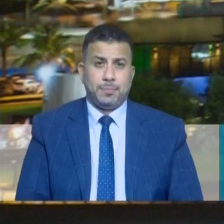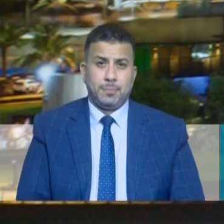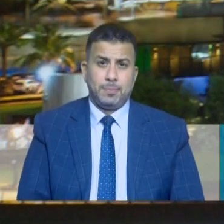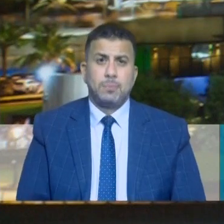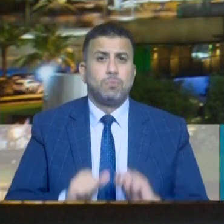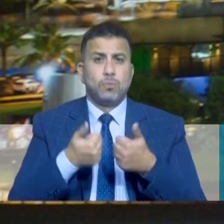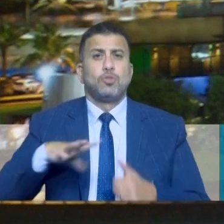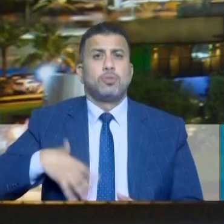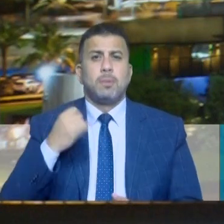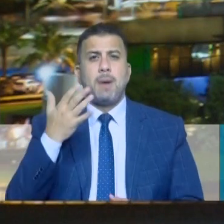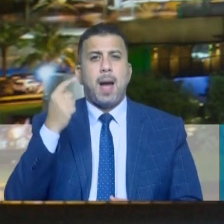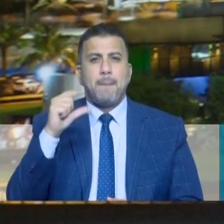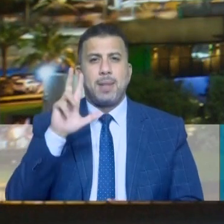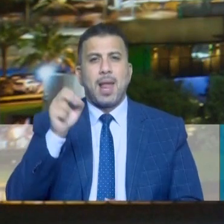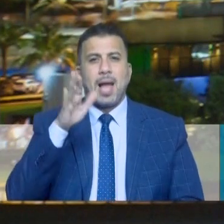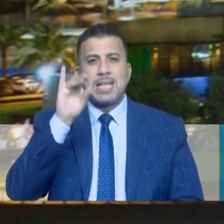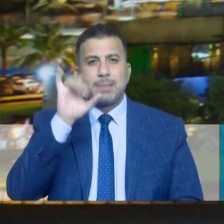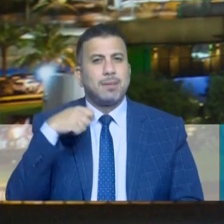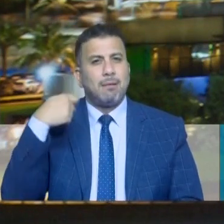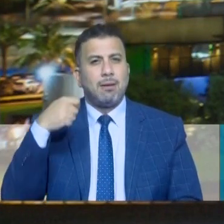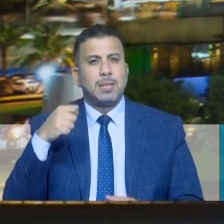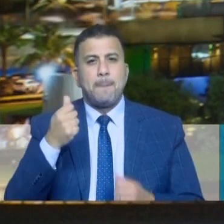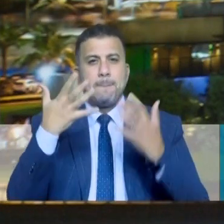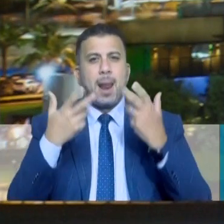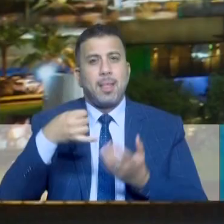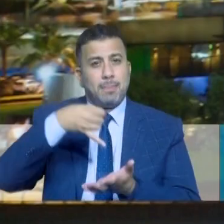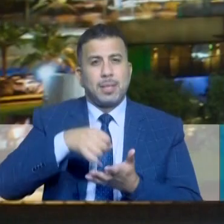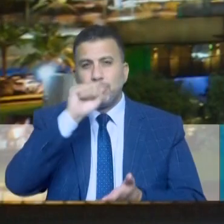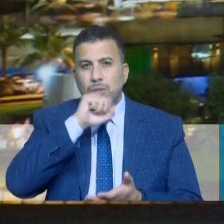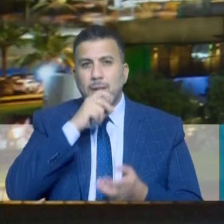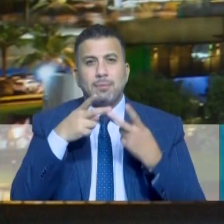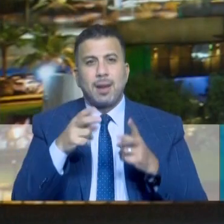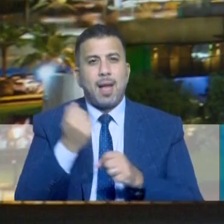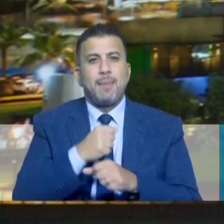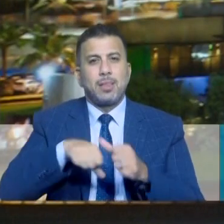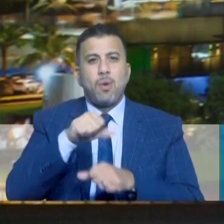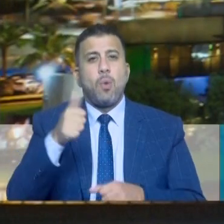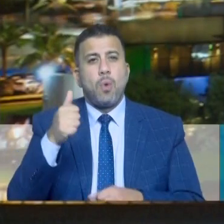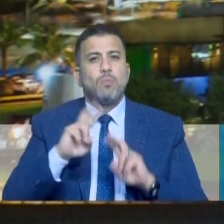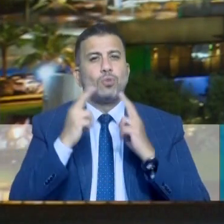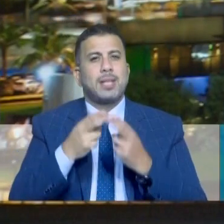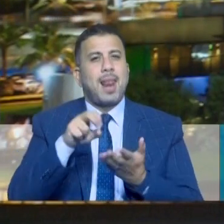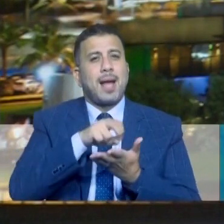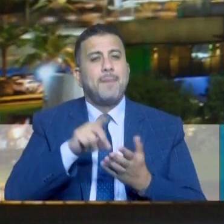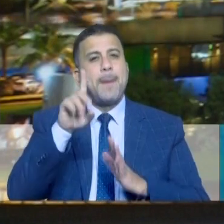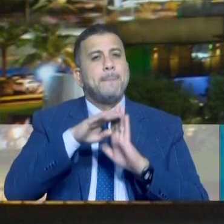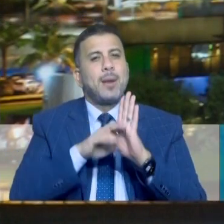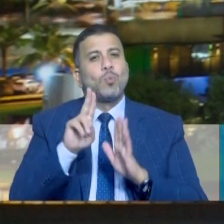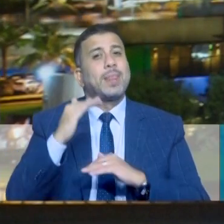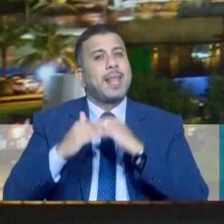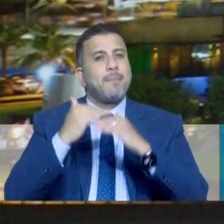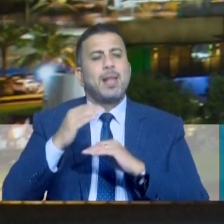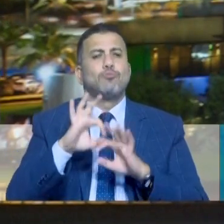بحضور الشيخ محمد بن سعود القاسمي رئيس دائره الماليه المركزيه بالشارقه انطلقت اعمال الدوره الاولى من المنتدى الاقليمي